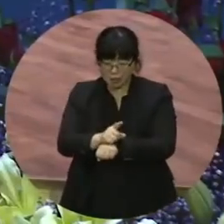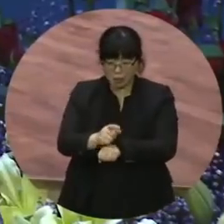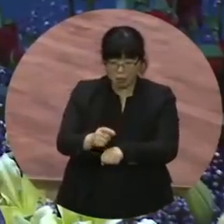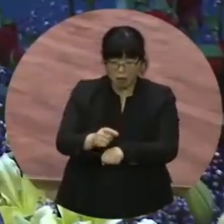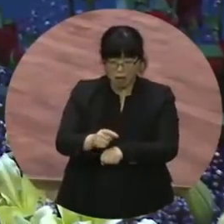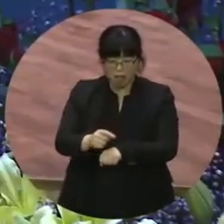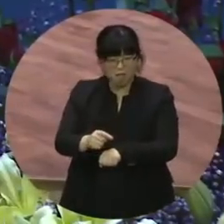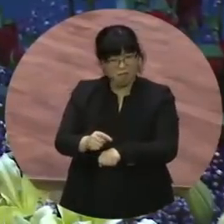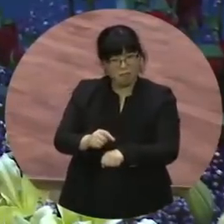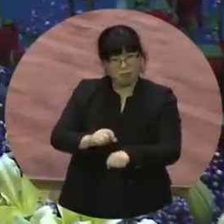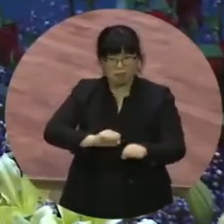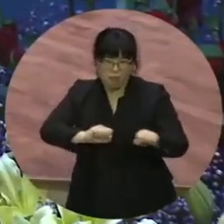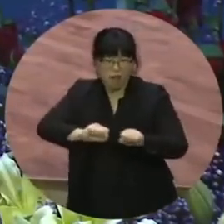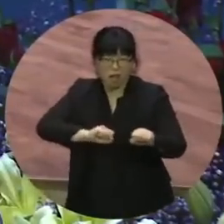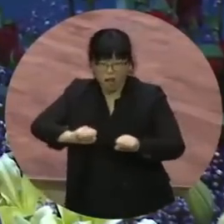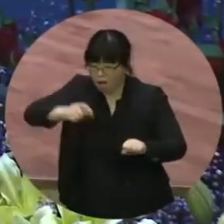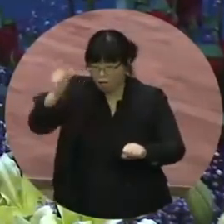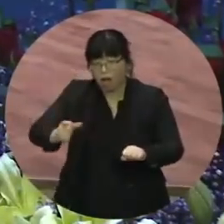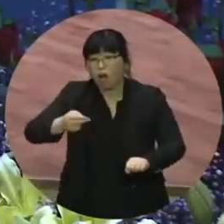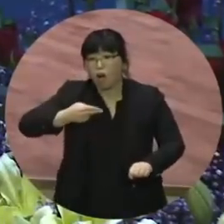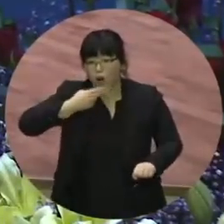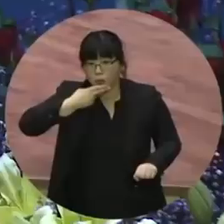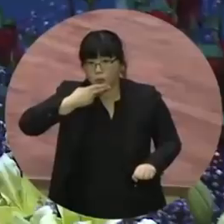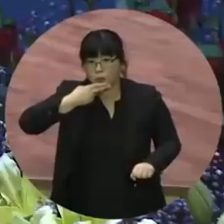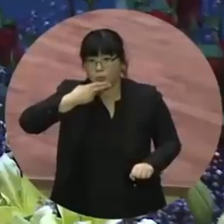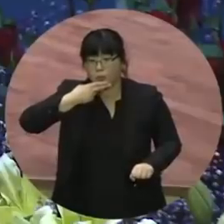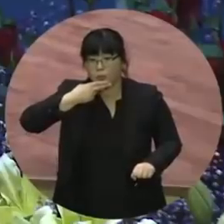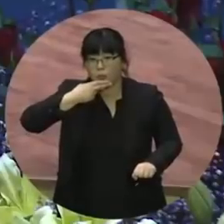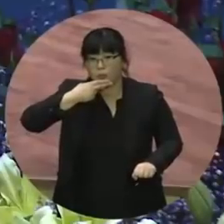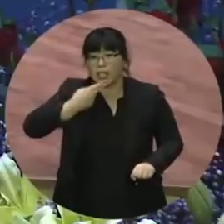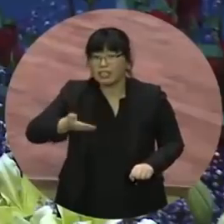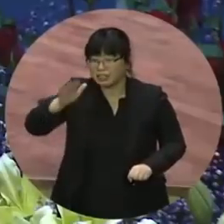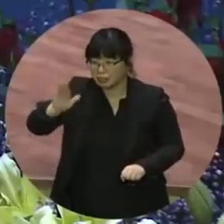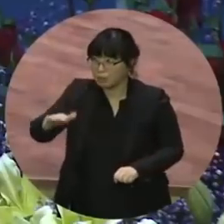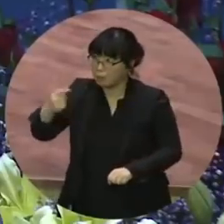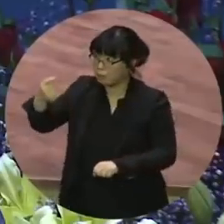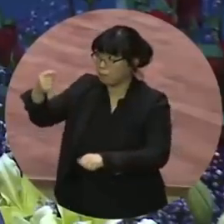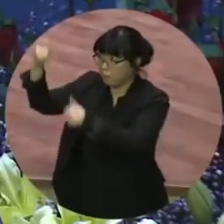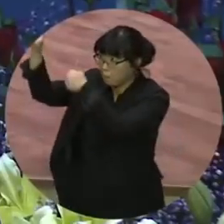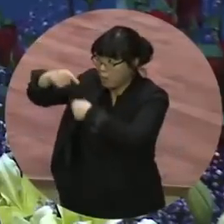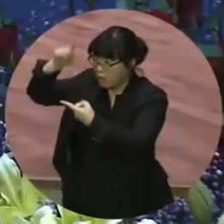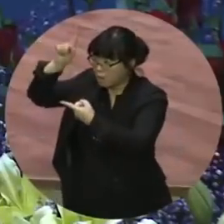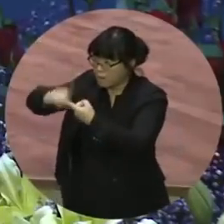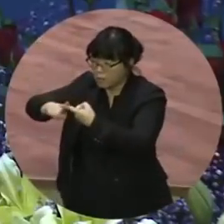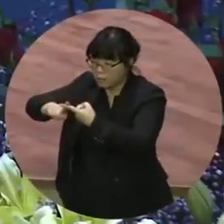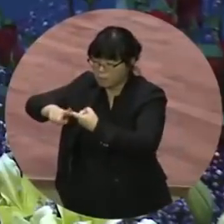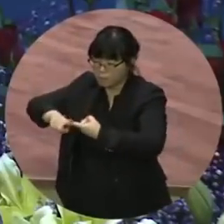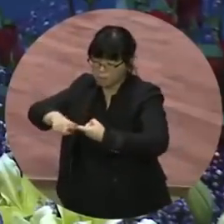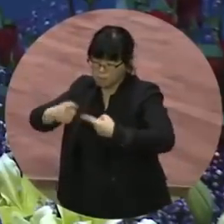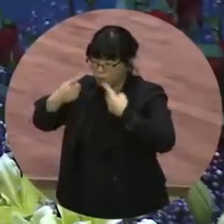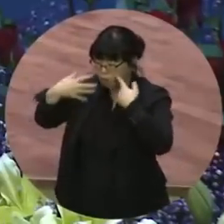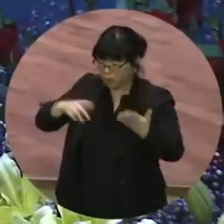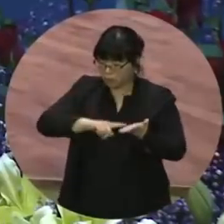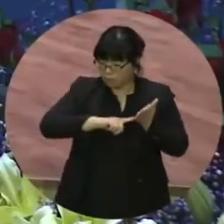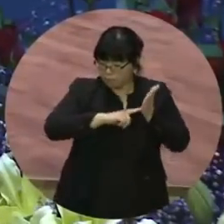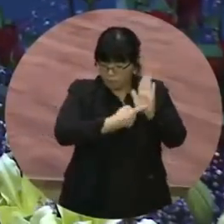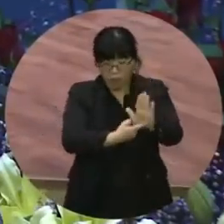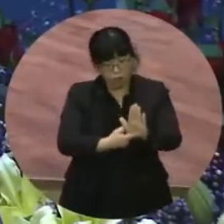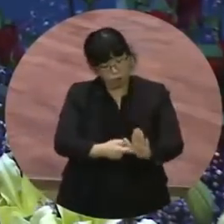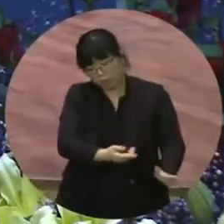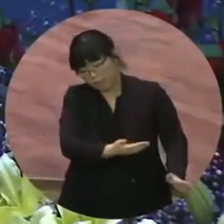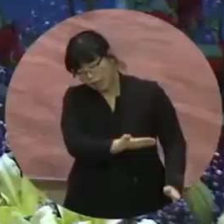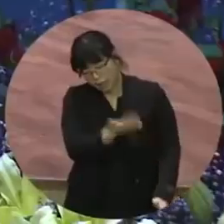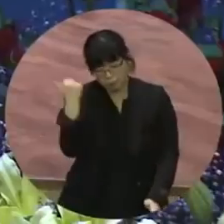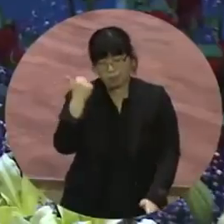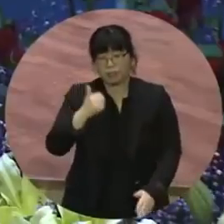바로 말하고 바로 행동, 말을 해버려. 그리고 따라갑니다. 그 말한 것에 대해서. 우리 철학합시다. 그리고 따라갑니다. 우리